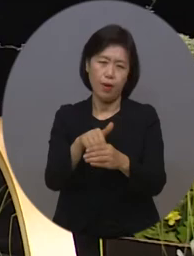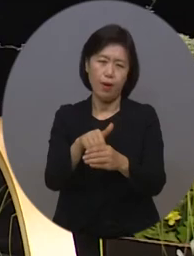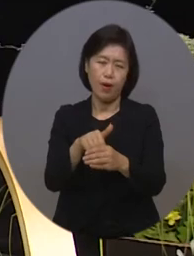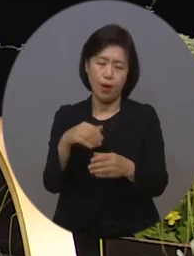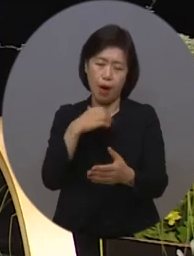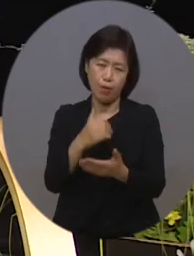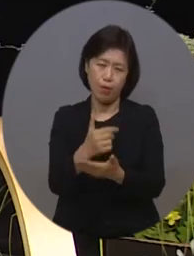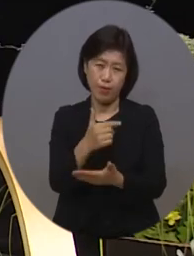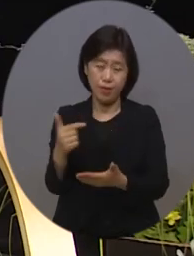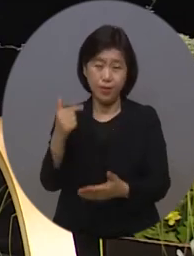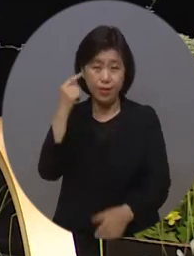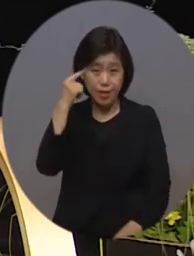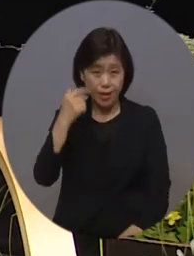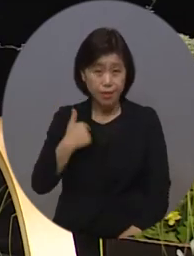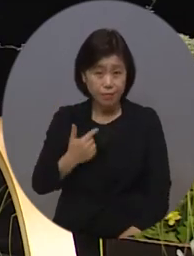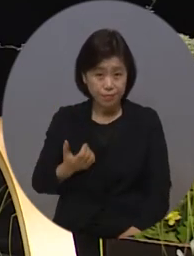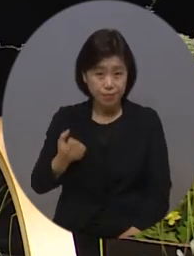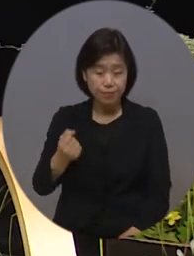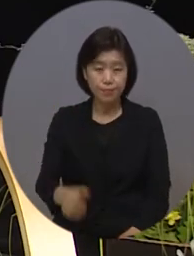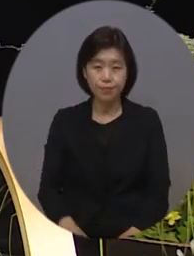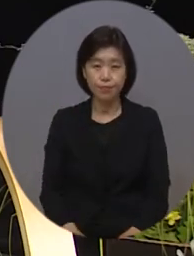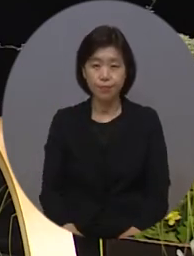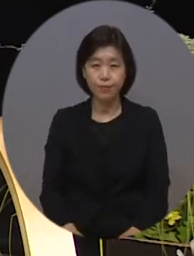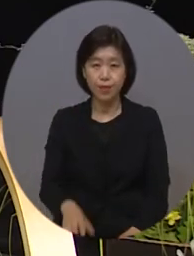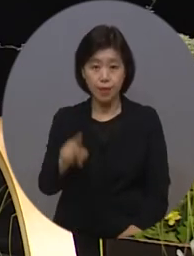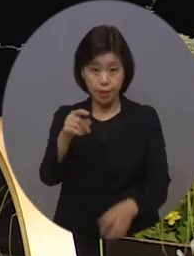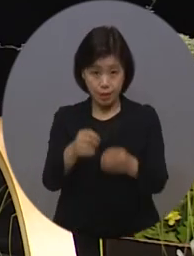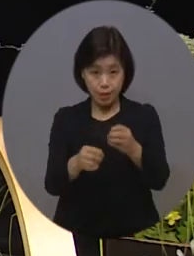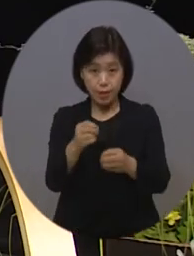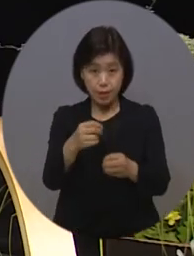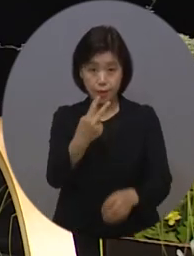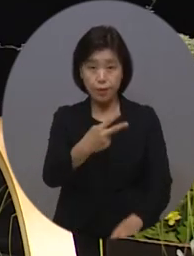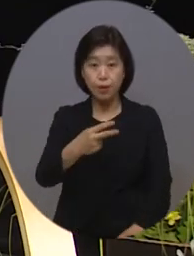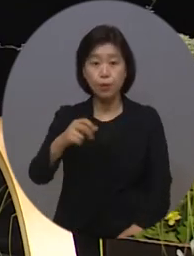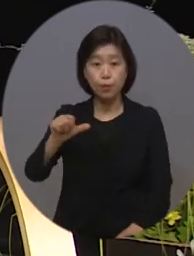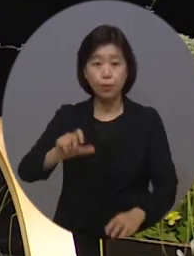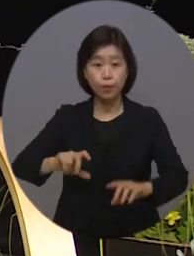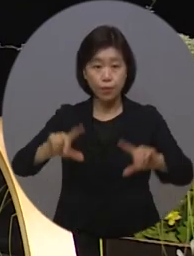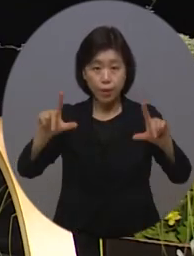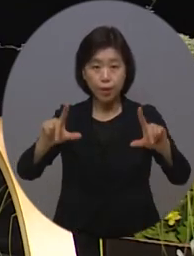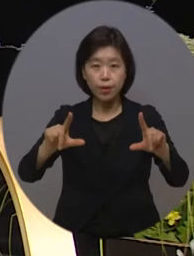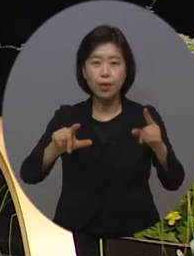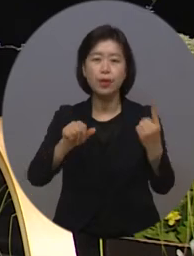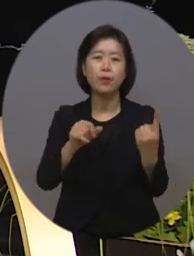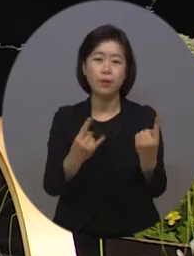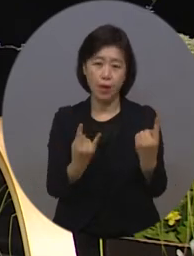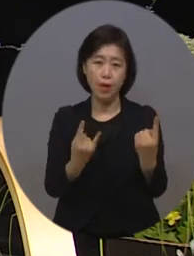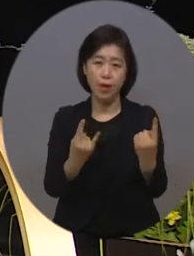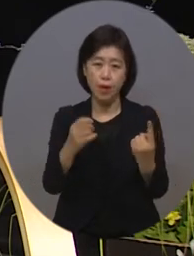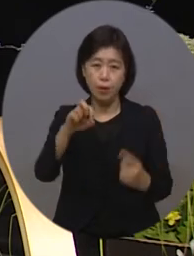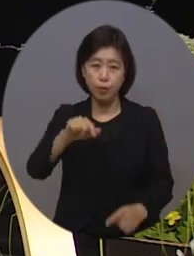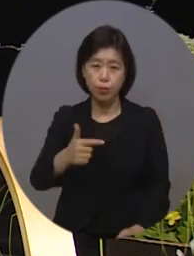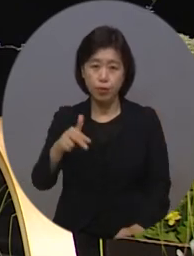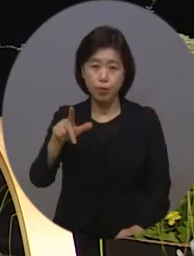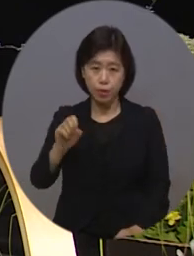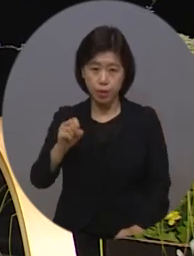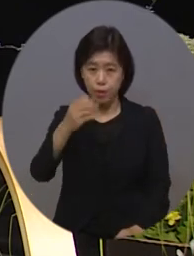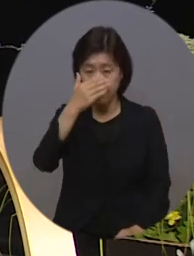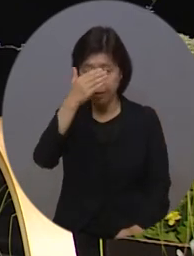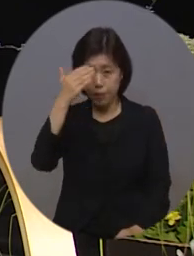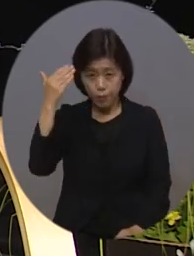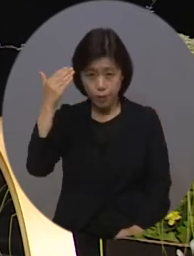빠진 쑥떡은 2005년 제1회 문장 청소년 문학상 연말 대상을 수상했습니다.